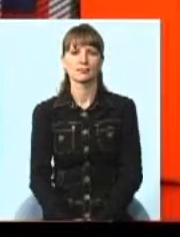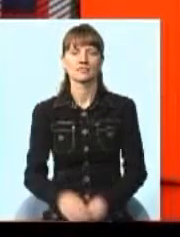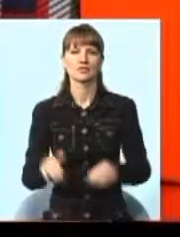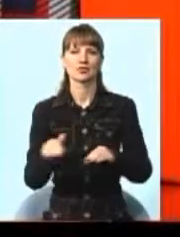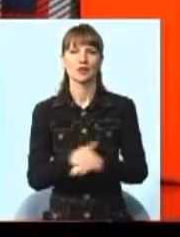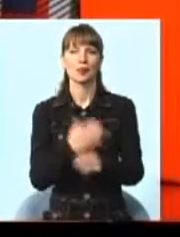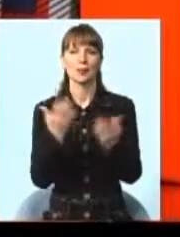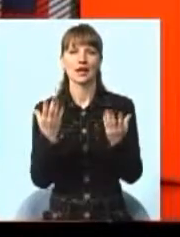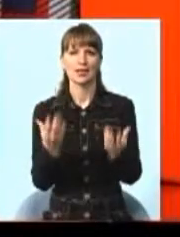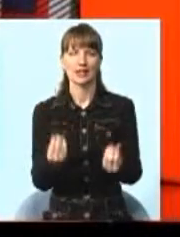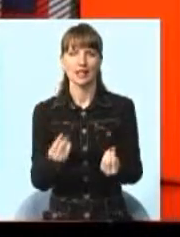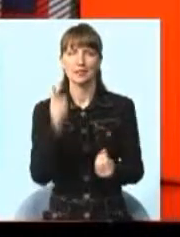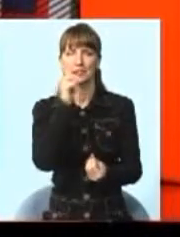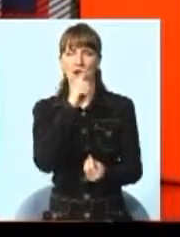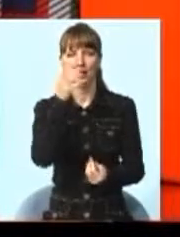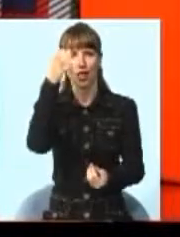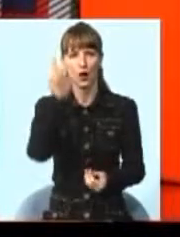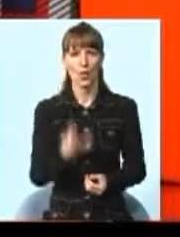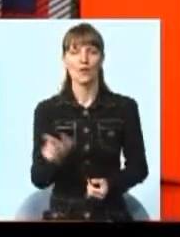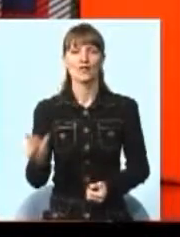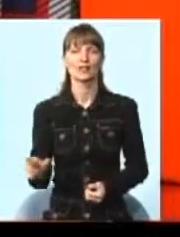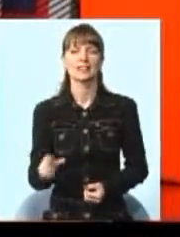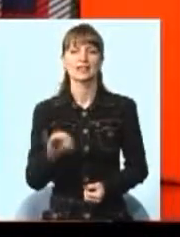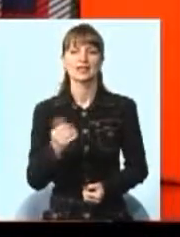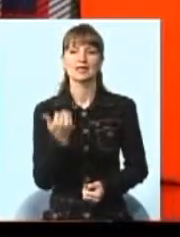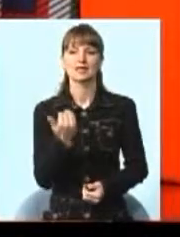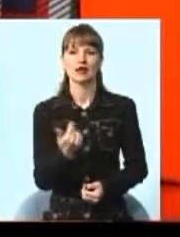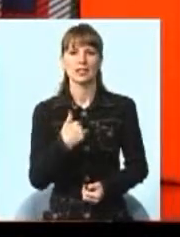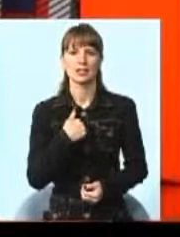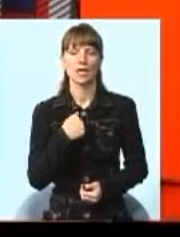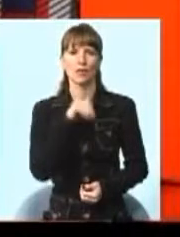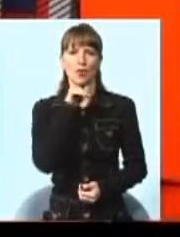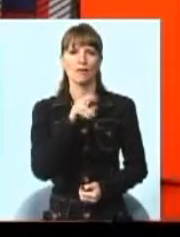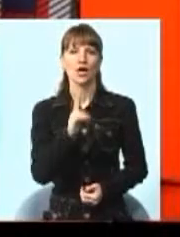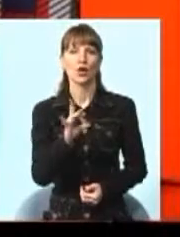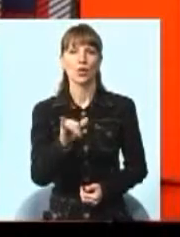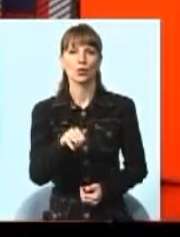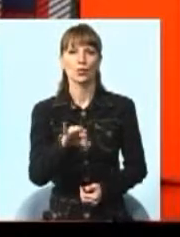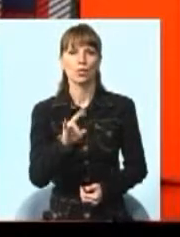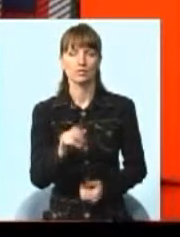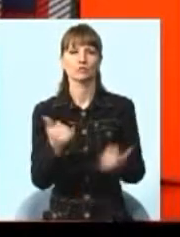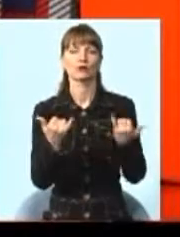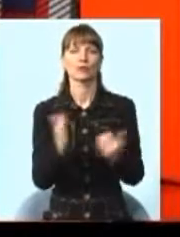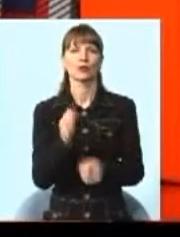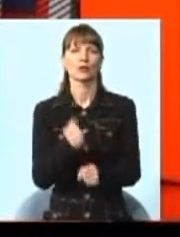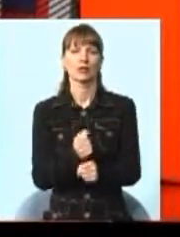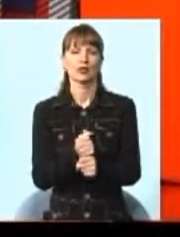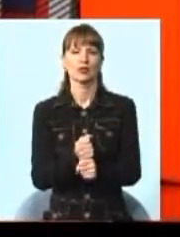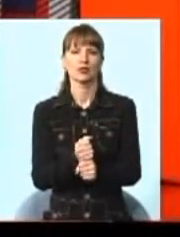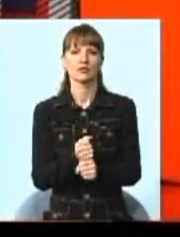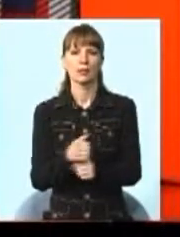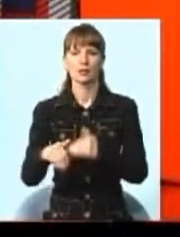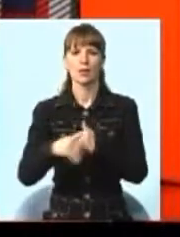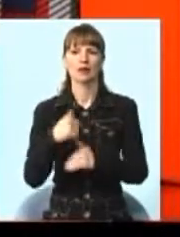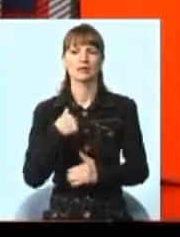Добрий день, добрий день, добрий день, маленькі науковці. І з вами знову я, професор Протон, і зараз ми будемо дещо з вами робити, а